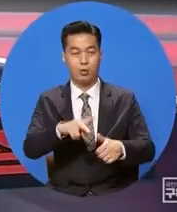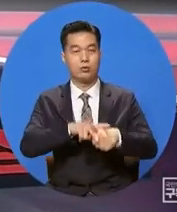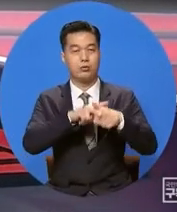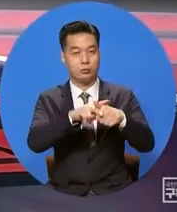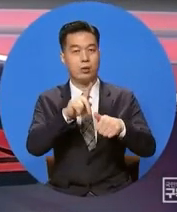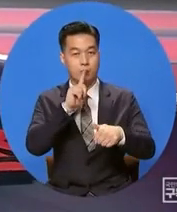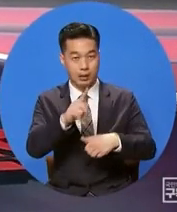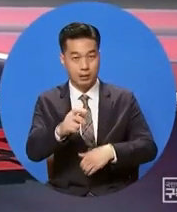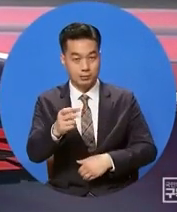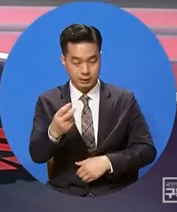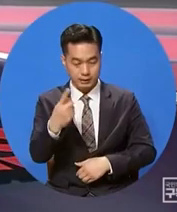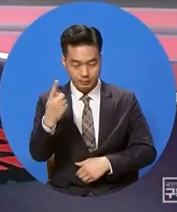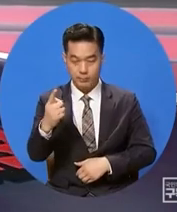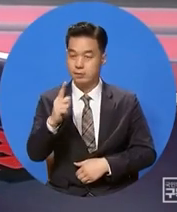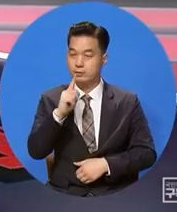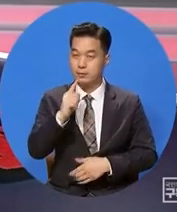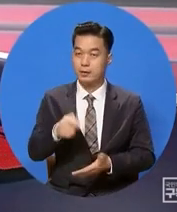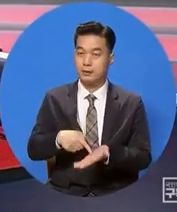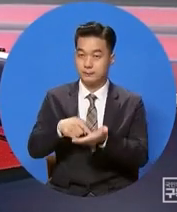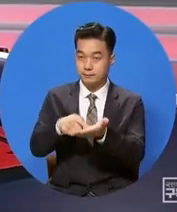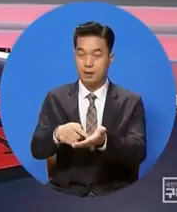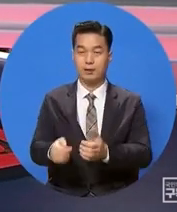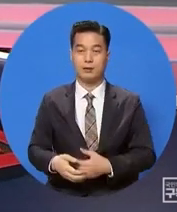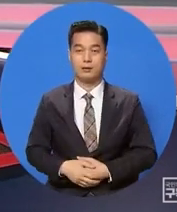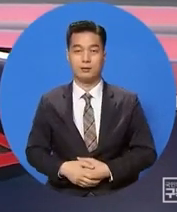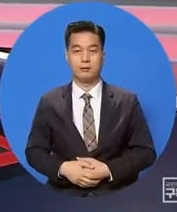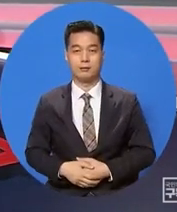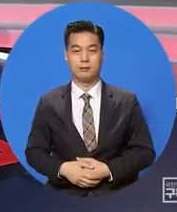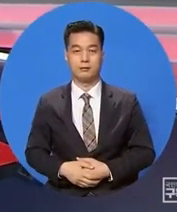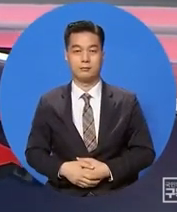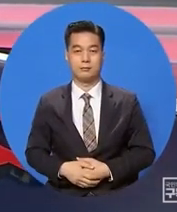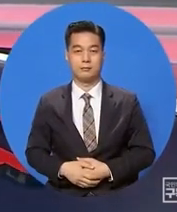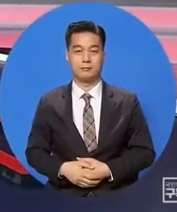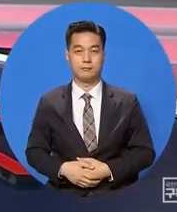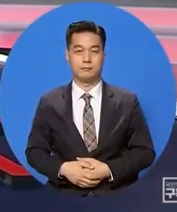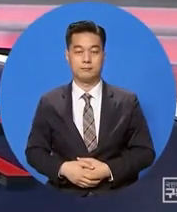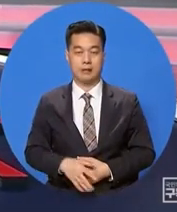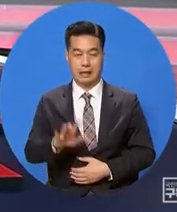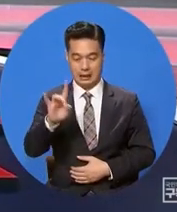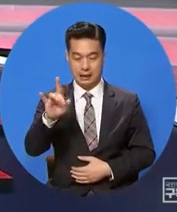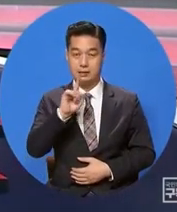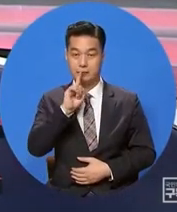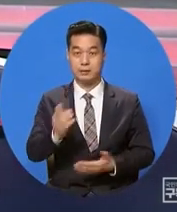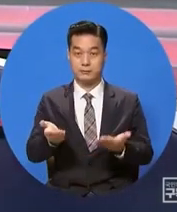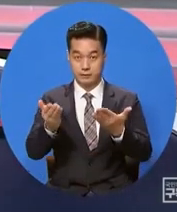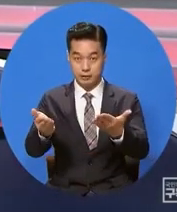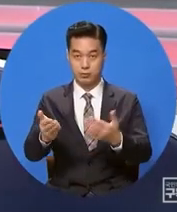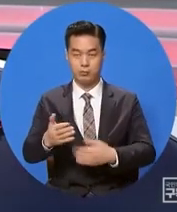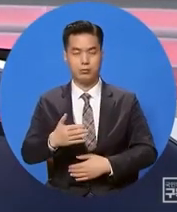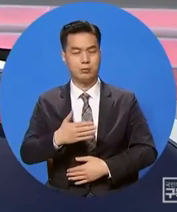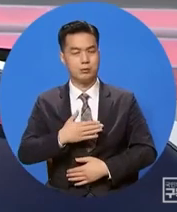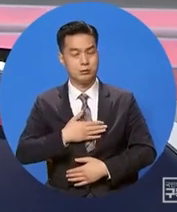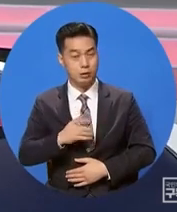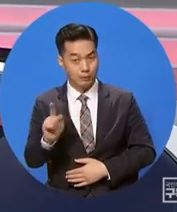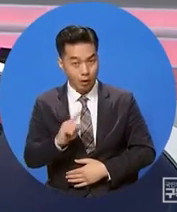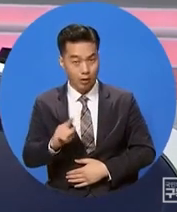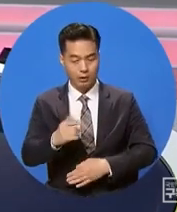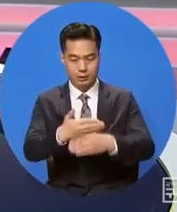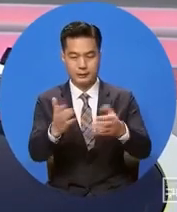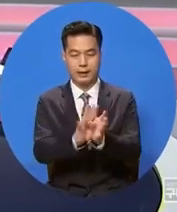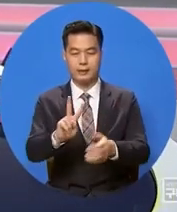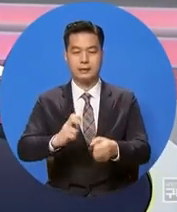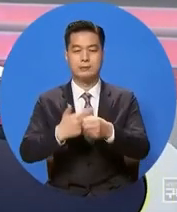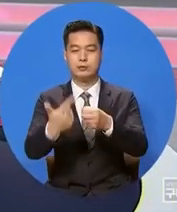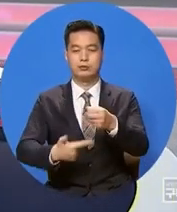발언 길게 다시 한번 좀 말씀드리겠습니다. 그런 진흙탕으로 이렇게 이거 하나만 내가 좀, 말씀드리고 좀 말이죠. 예. 그렇게 당을